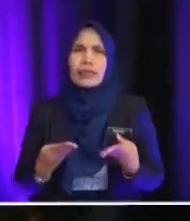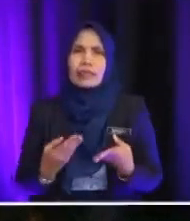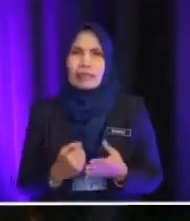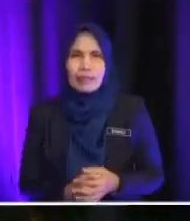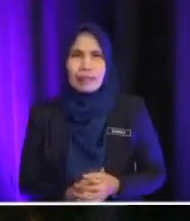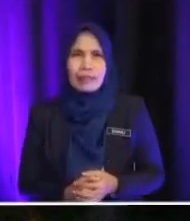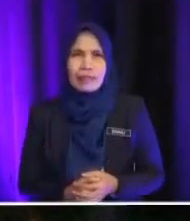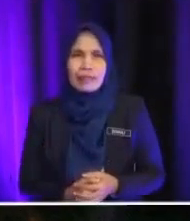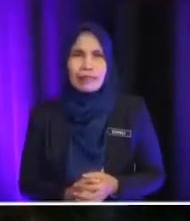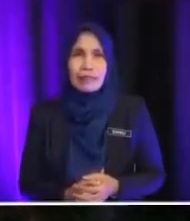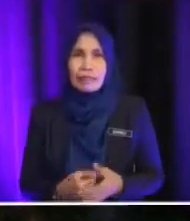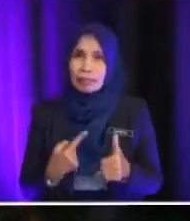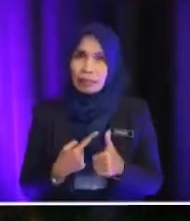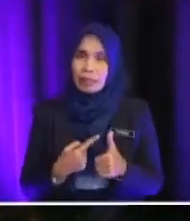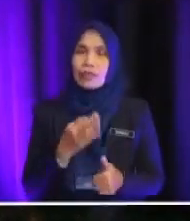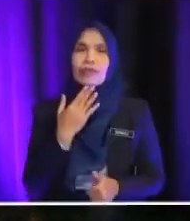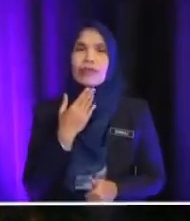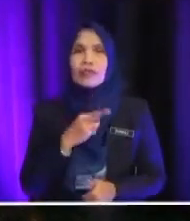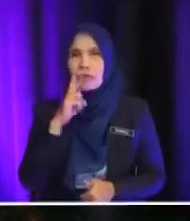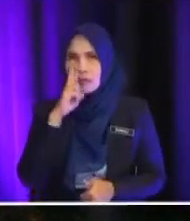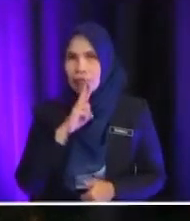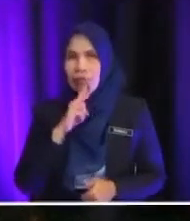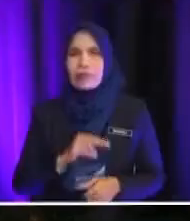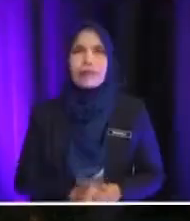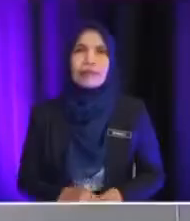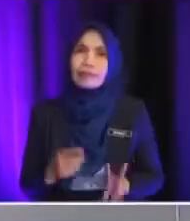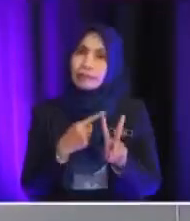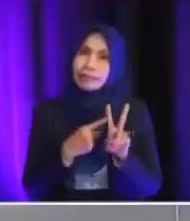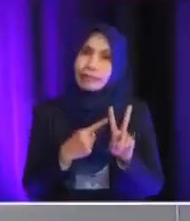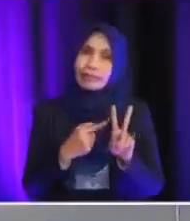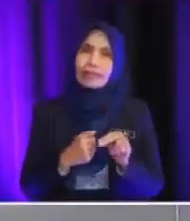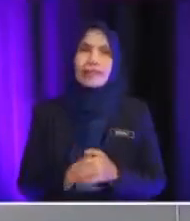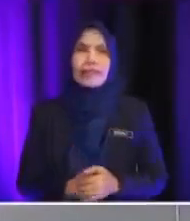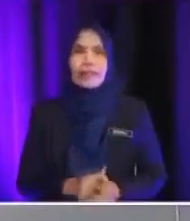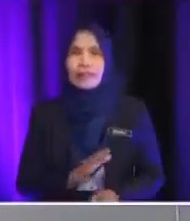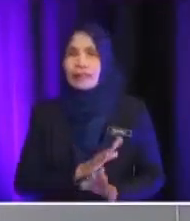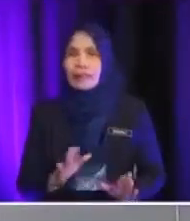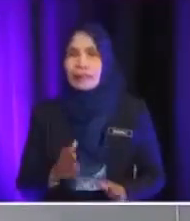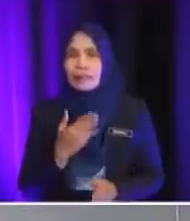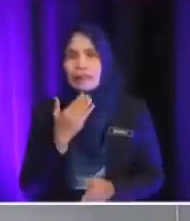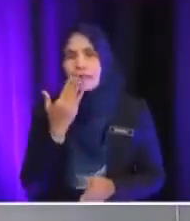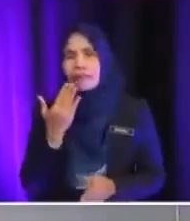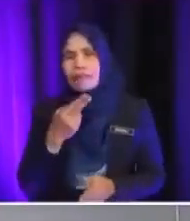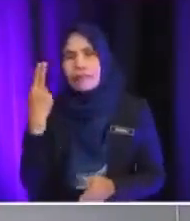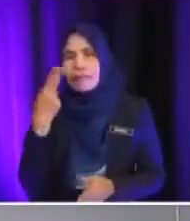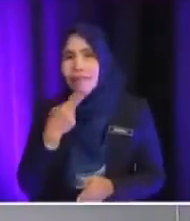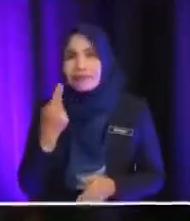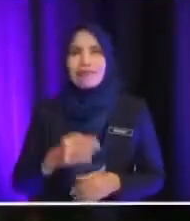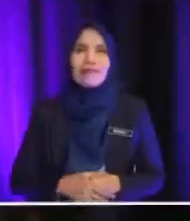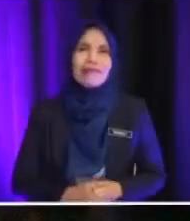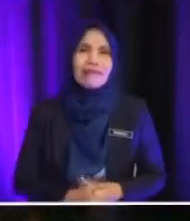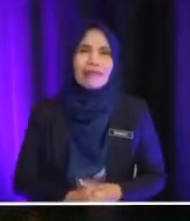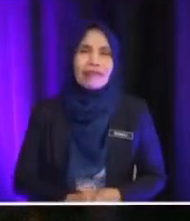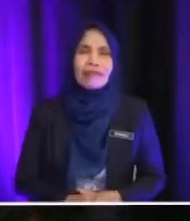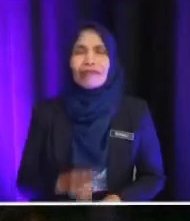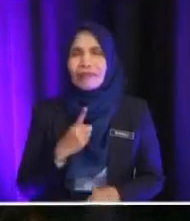dia berwarna kemerah-merahan, cikgu. Dan tak berbau hanyir. Ya, betul. Itu yang paling bagus, utama.